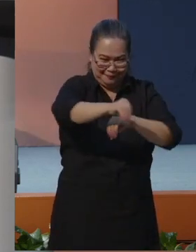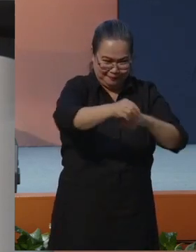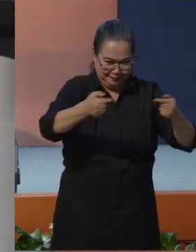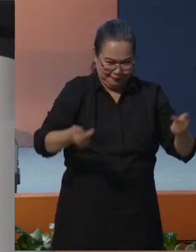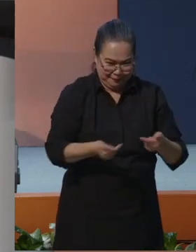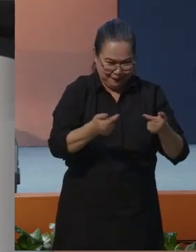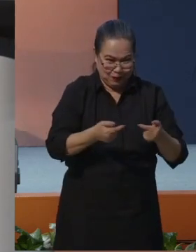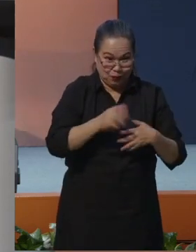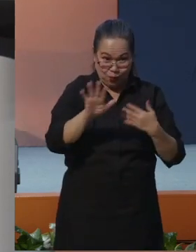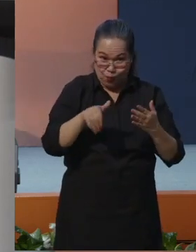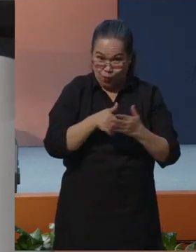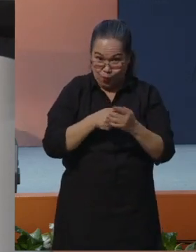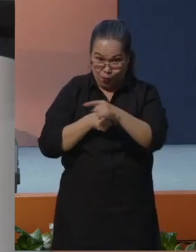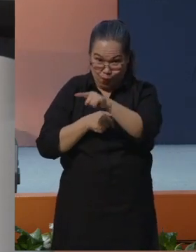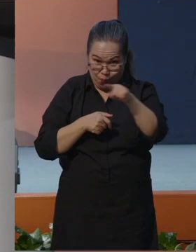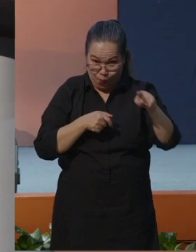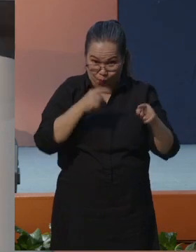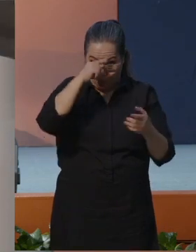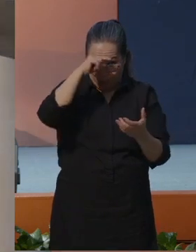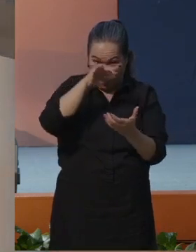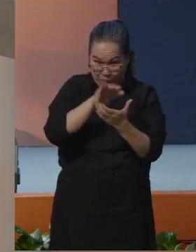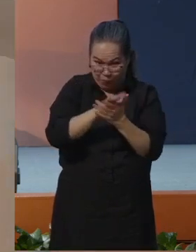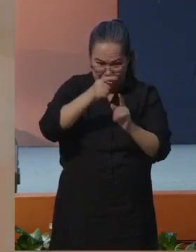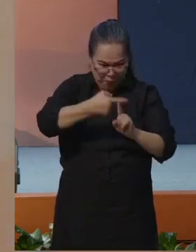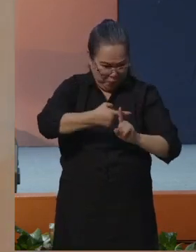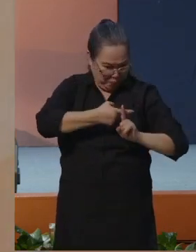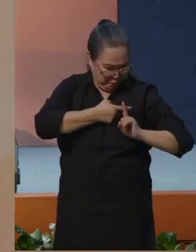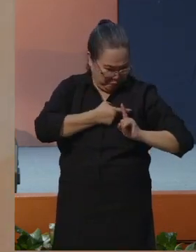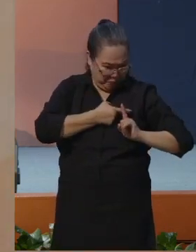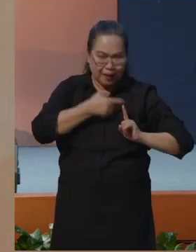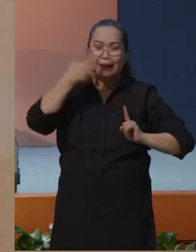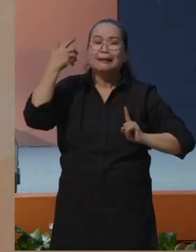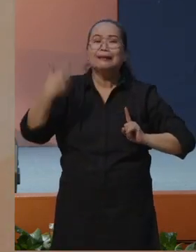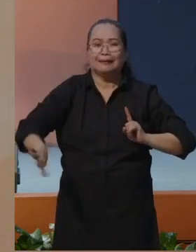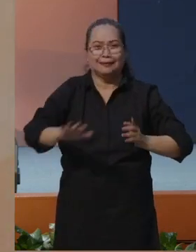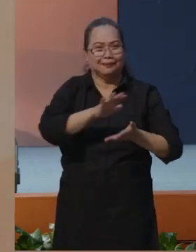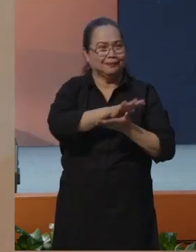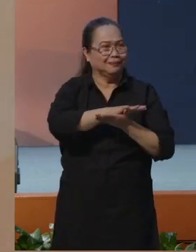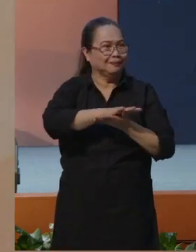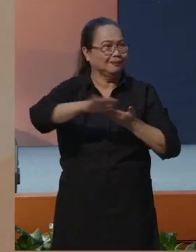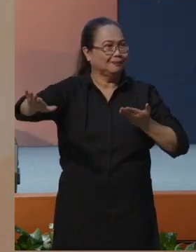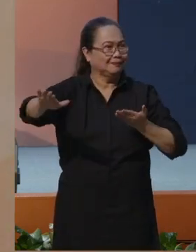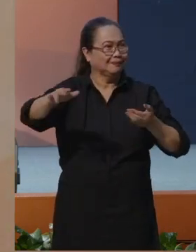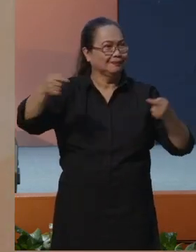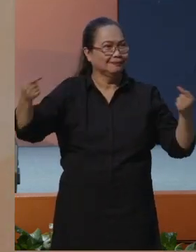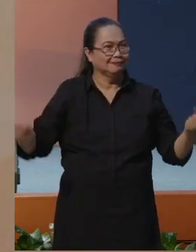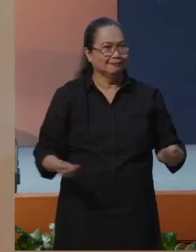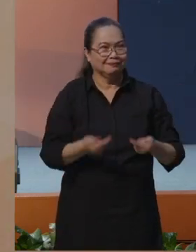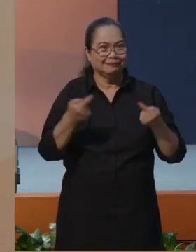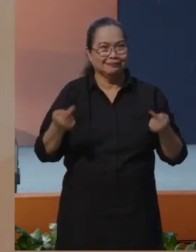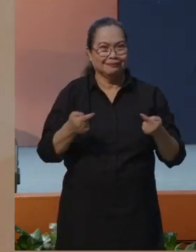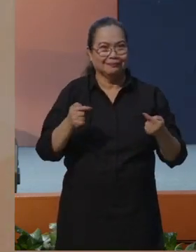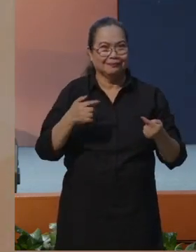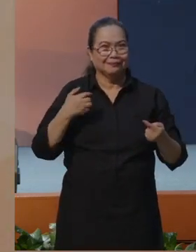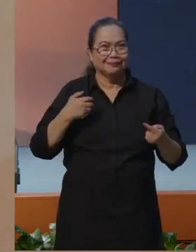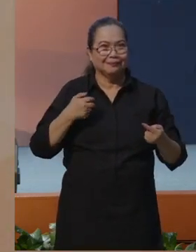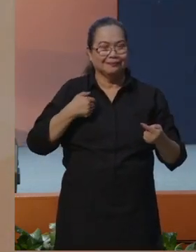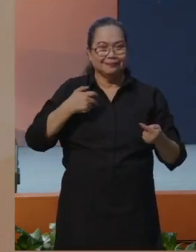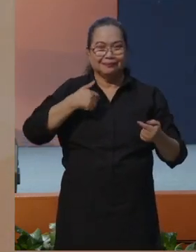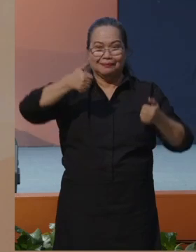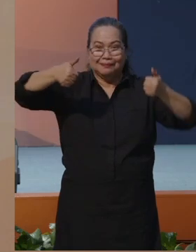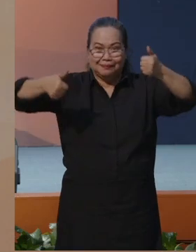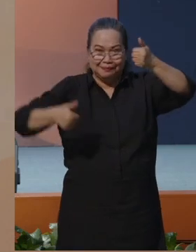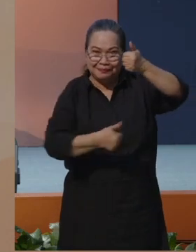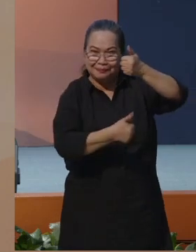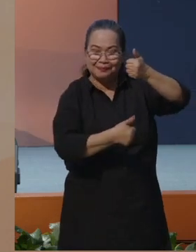ng naniniwala sa kanya, bayad na rin ang kasalanan. Nasa ilalim tayo ng ating bagong